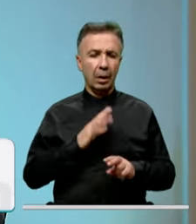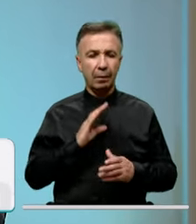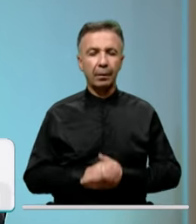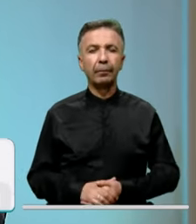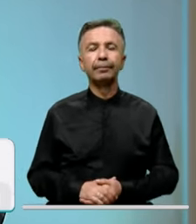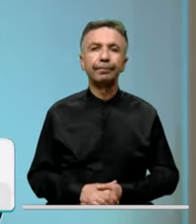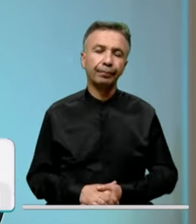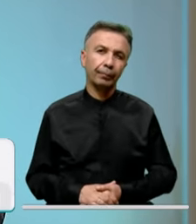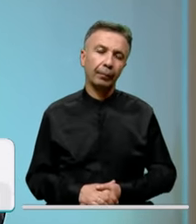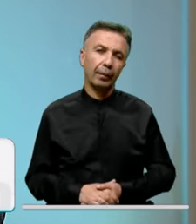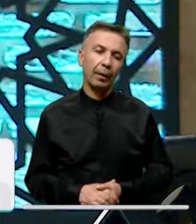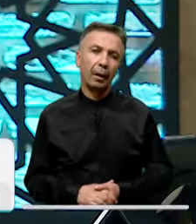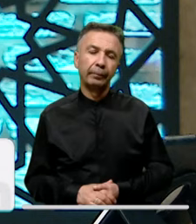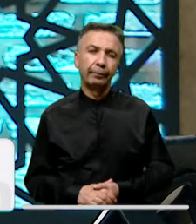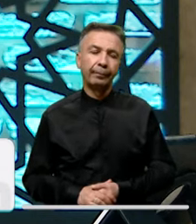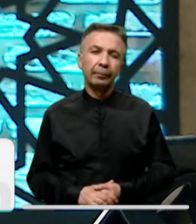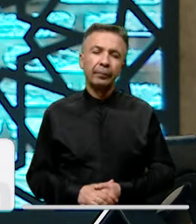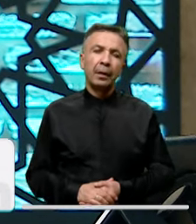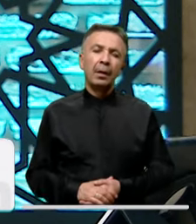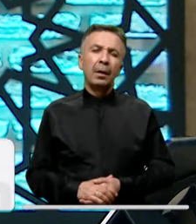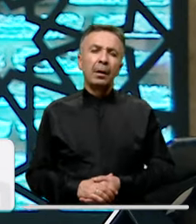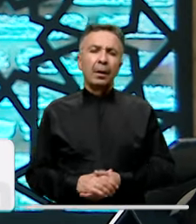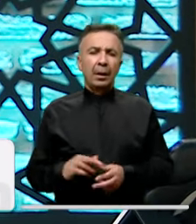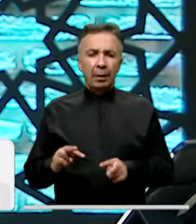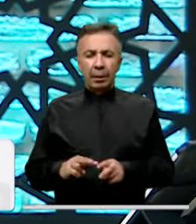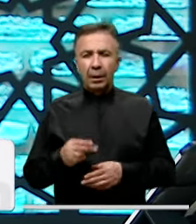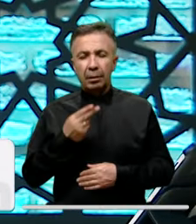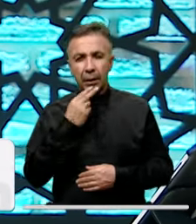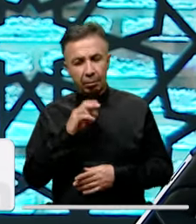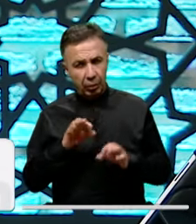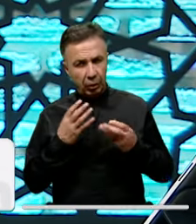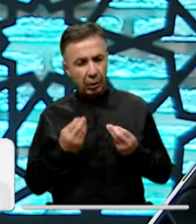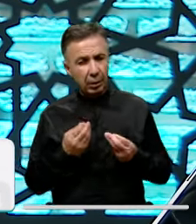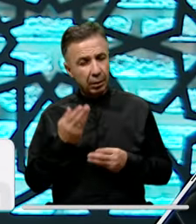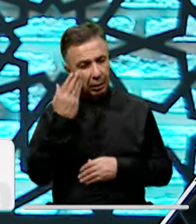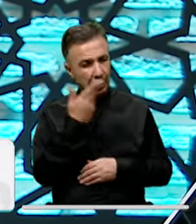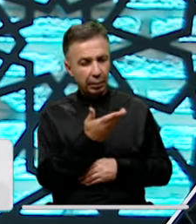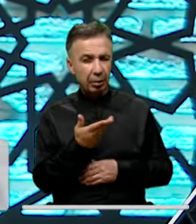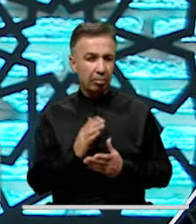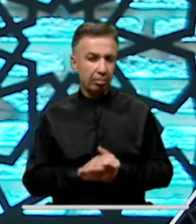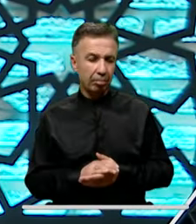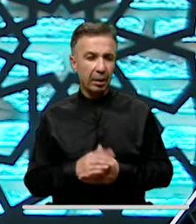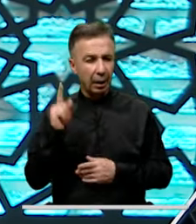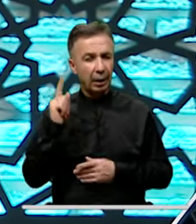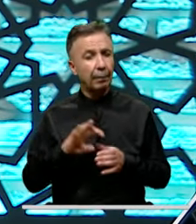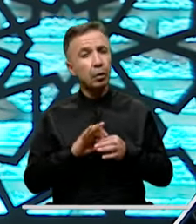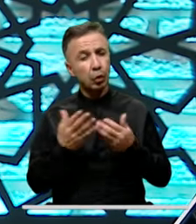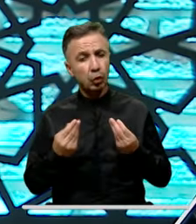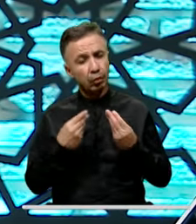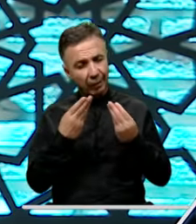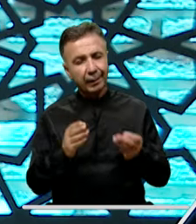var, unutmamak var, lazım. Var. Peki inşallah Merve Hanım ve bu durumda olan diğer izleyicilerimiz için bir çıkış yolu olmuştur hocamızın